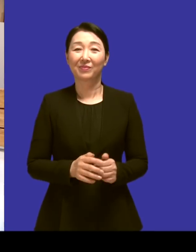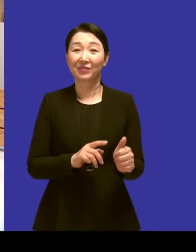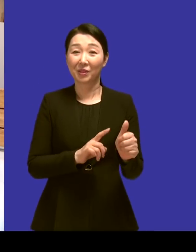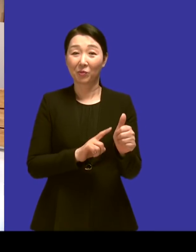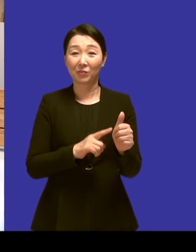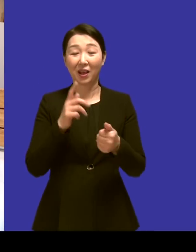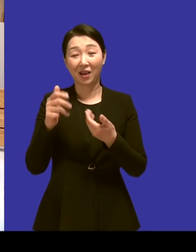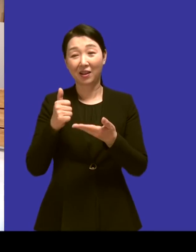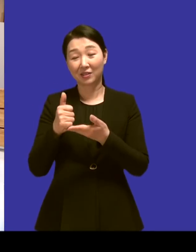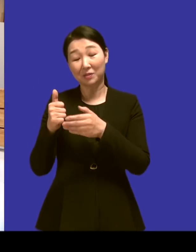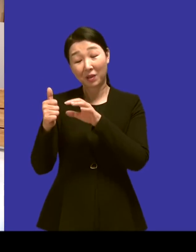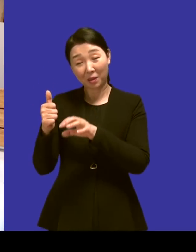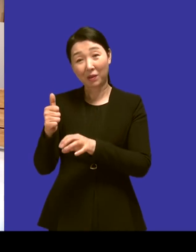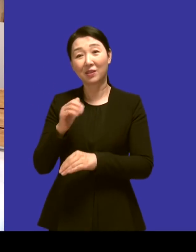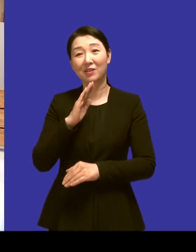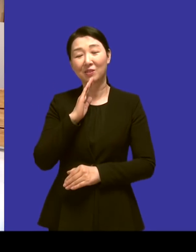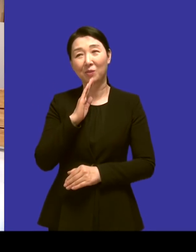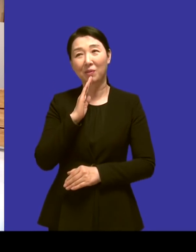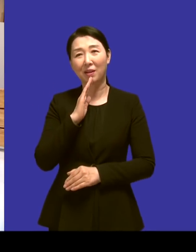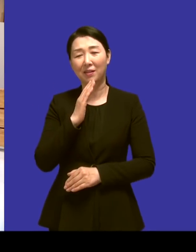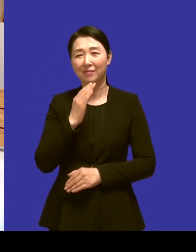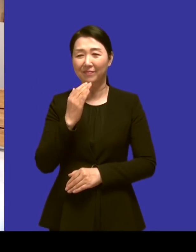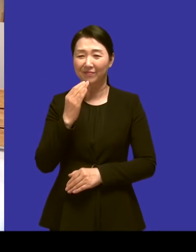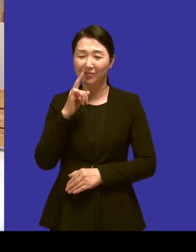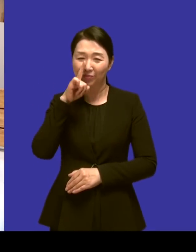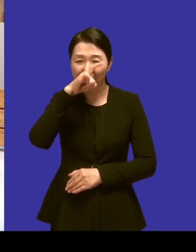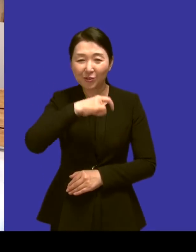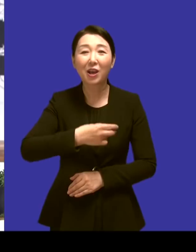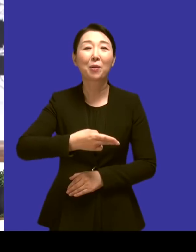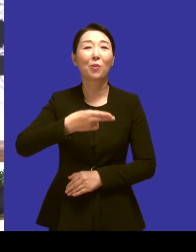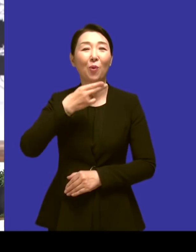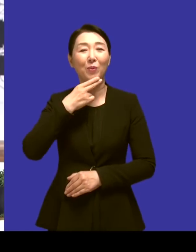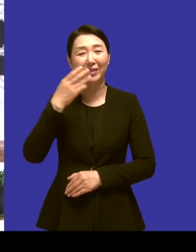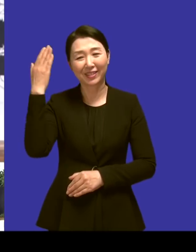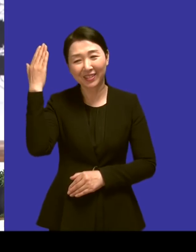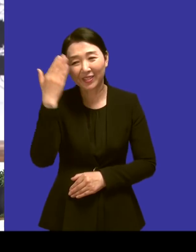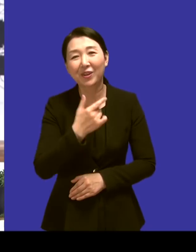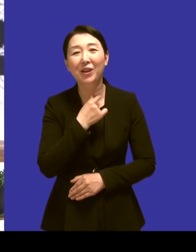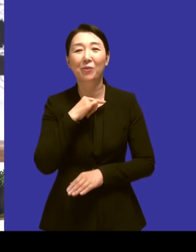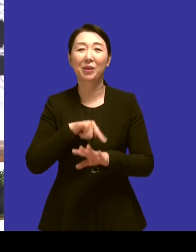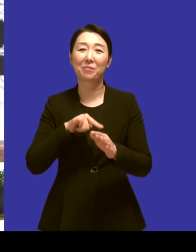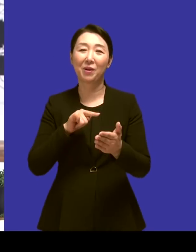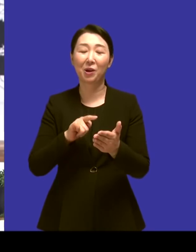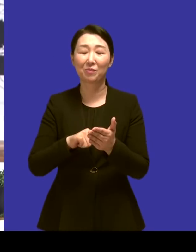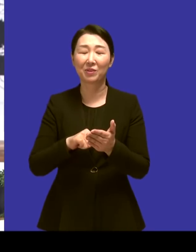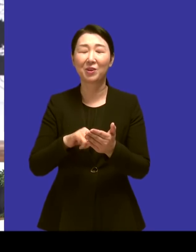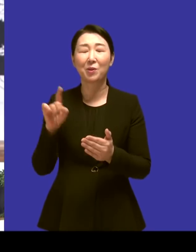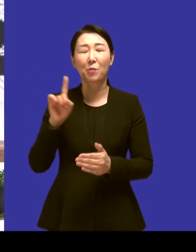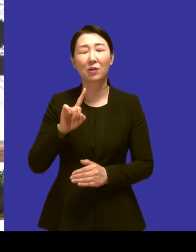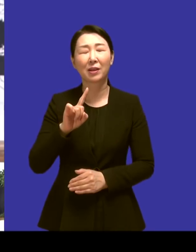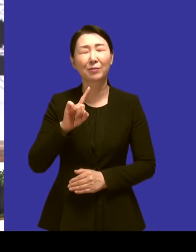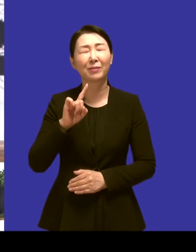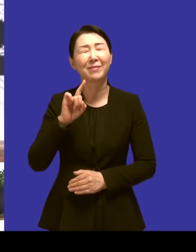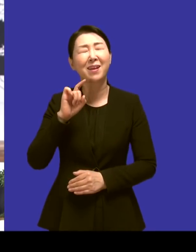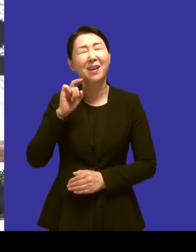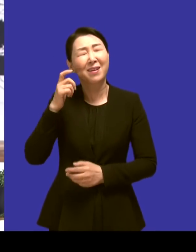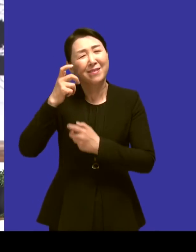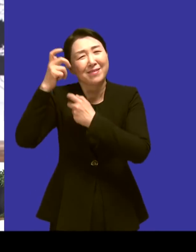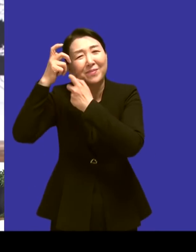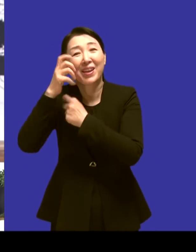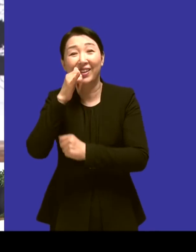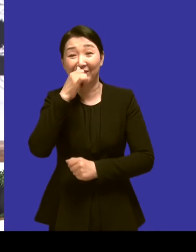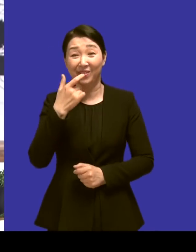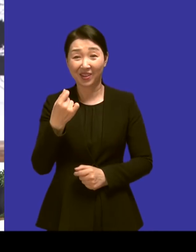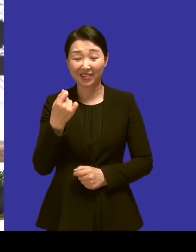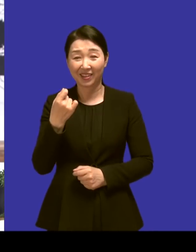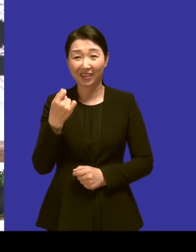대표님께서 하나님 앞에서 정말 흠없이 정결하고 싶은 마음이 뭔가 강박까지 가게 되었지만 저는 그 말이